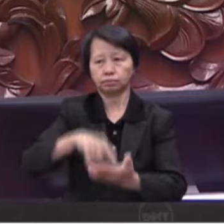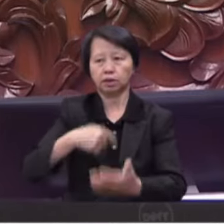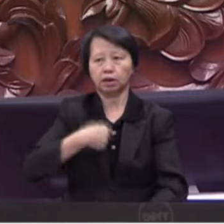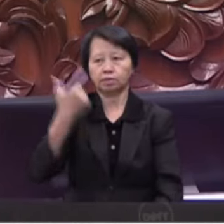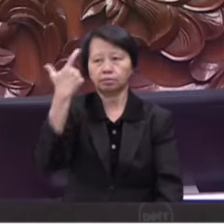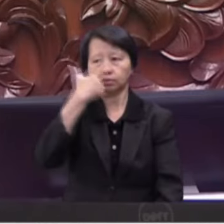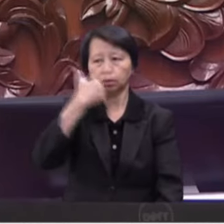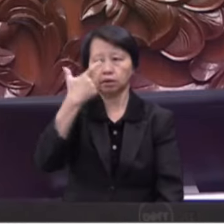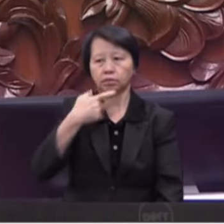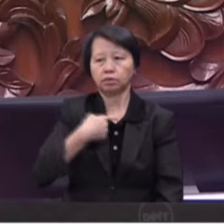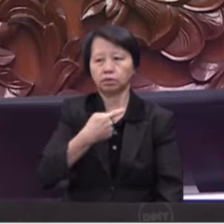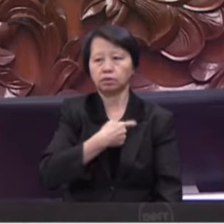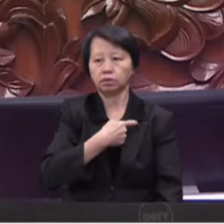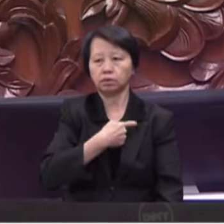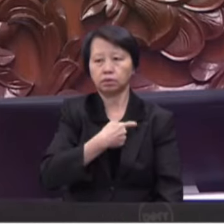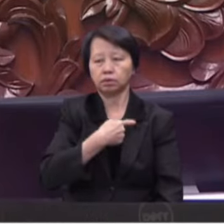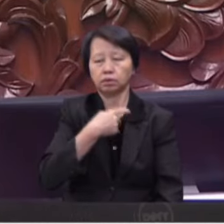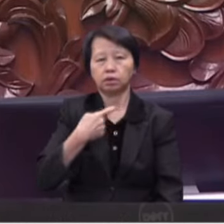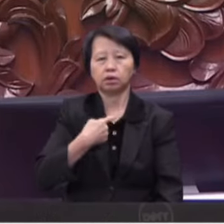kita